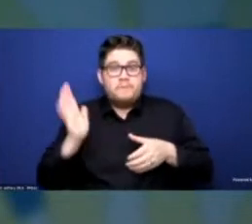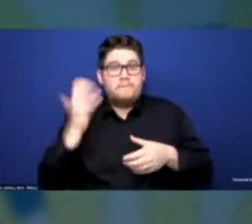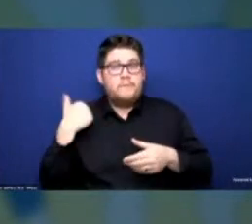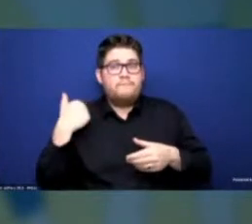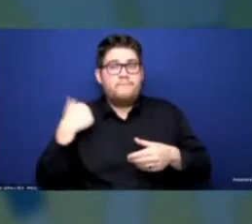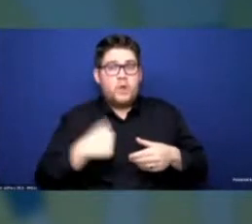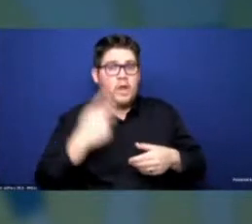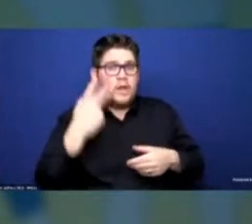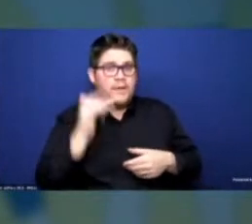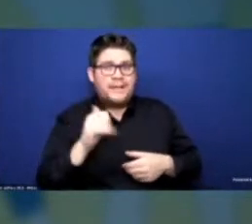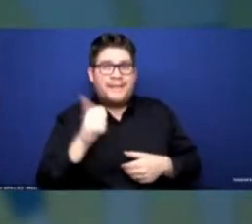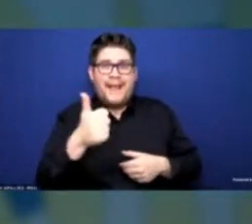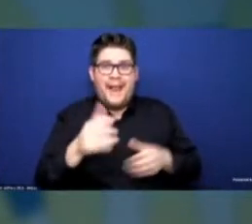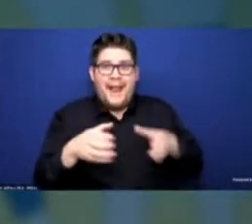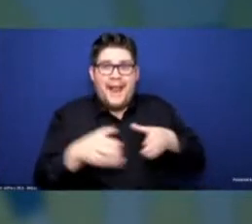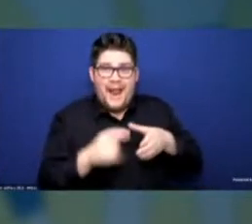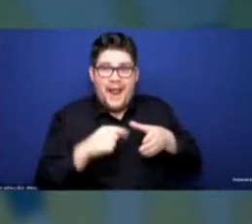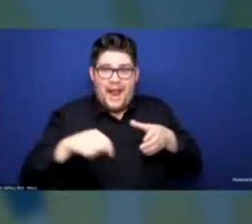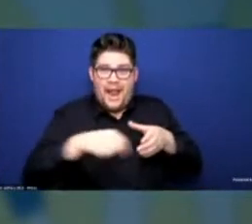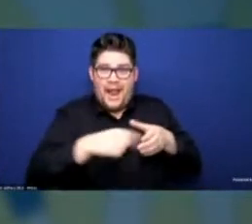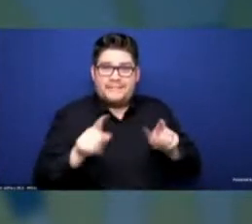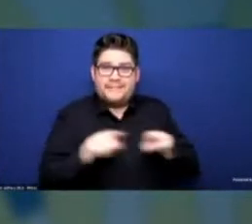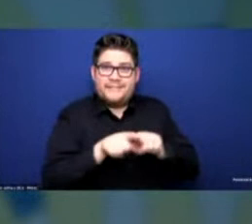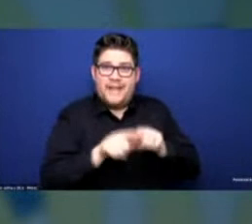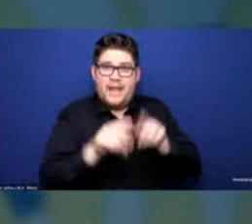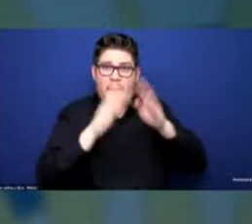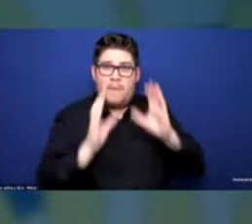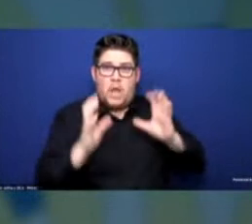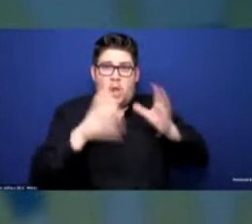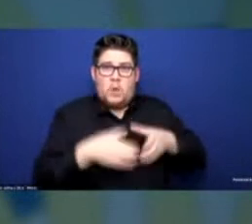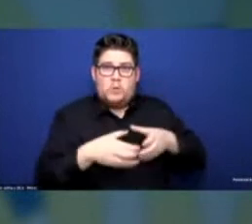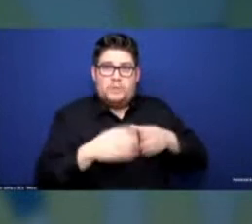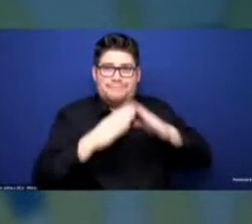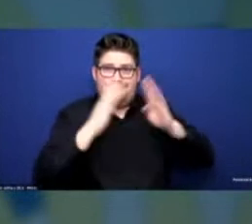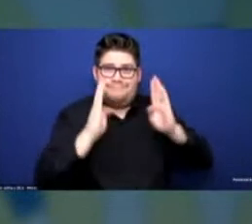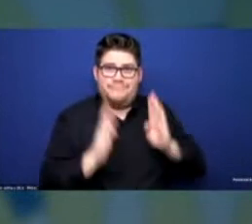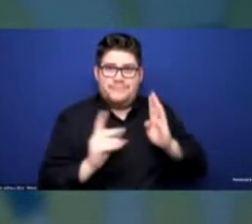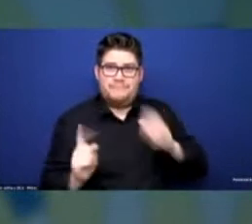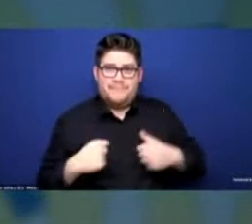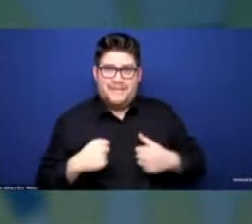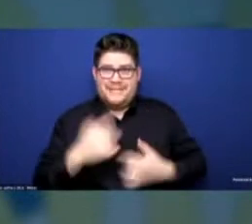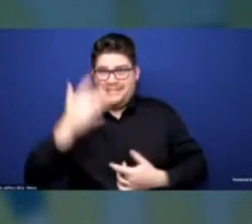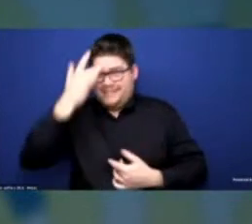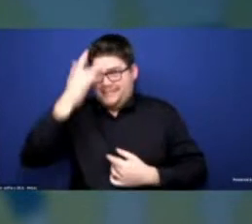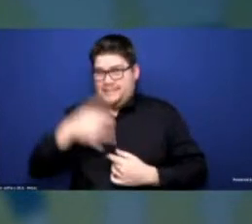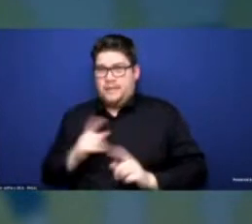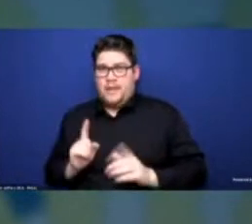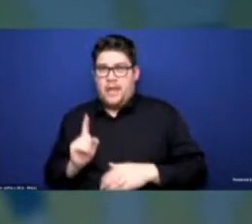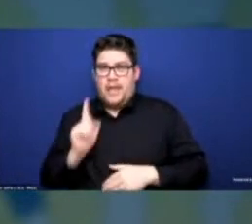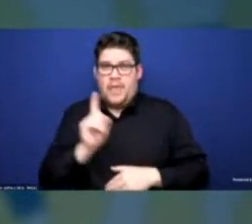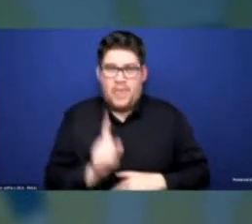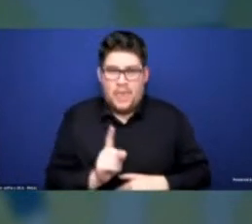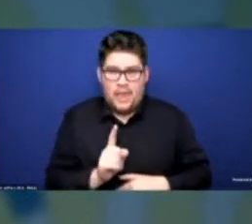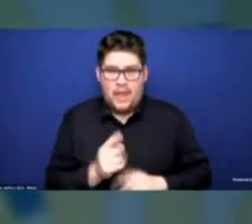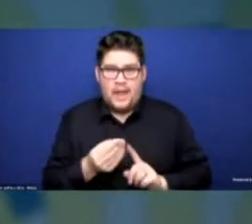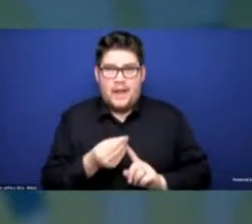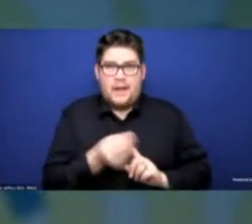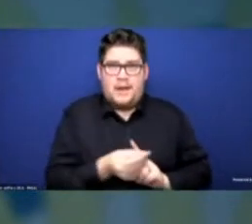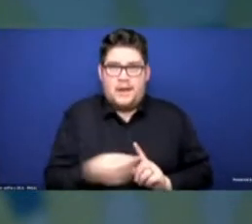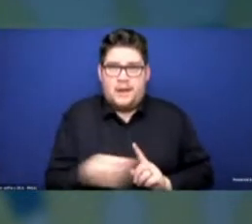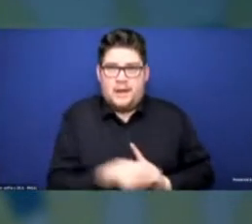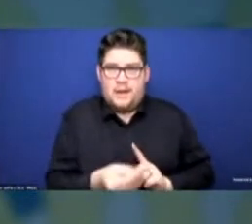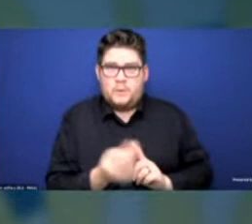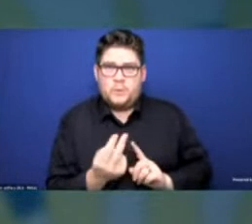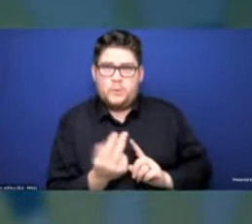we're seeing, with the new variants in 他 particular, 说 that 主要还是 transmission 变异 can be 病毒 widespread in 那 households. 个传 It 播 may 很 be that 广 all of the